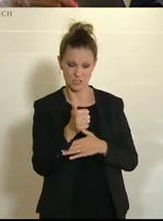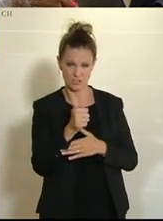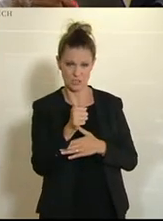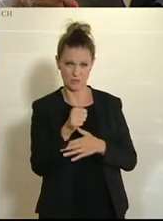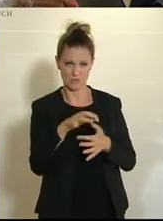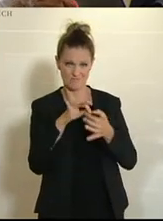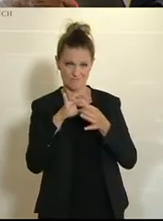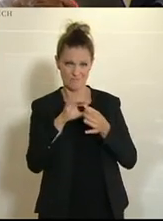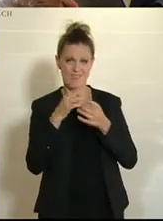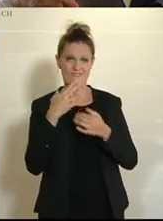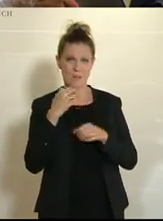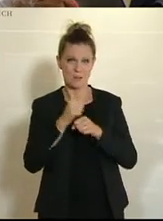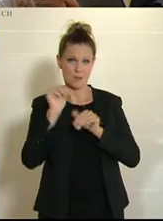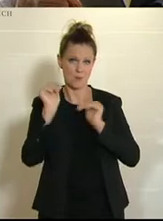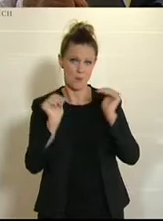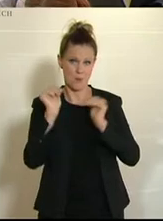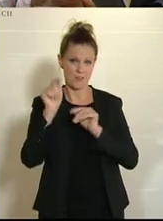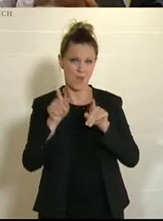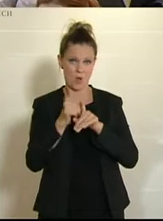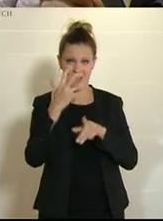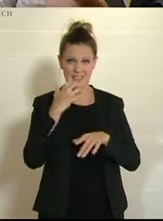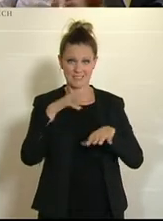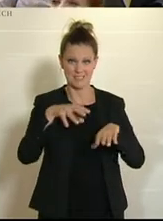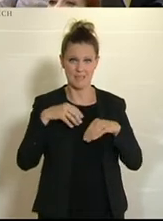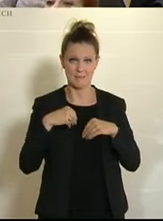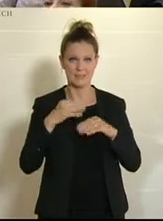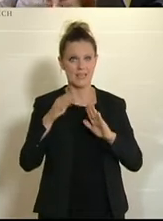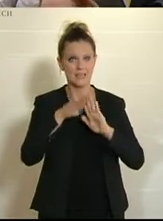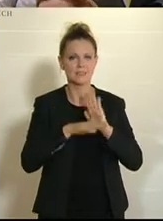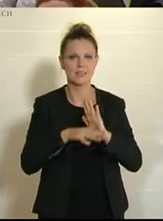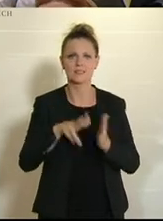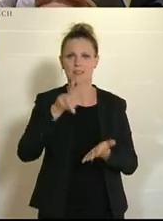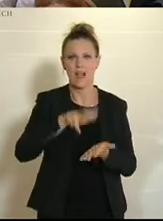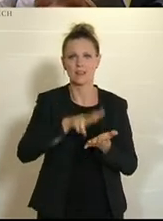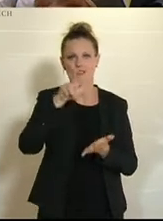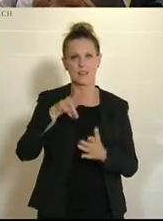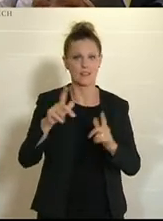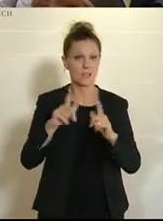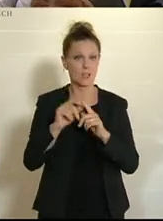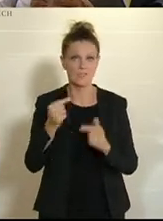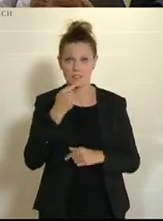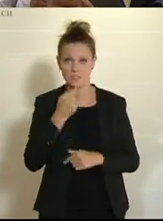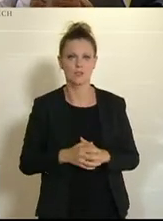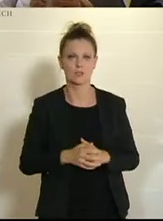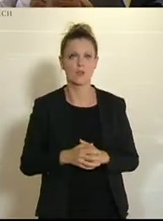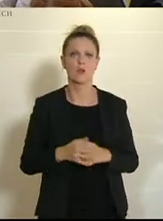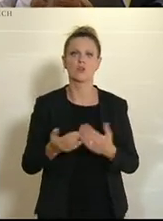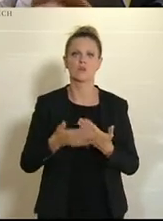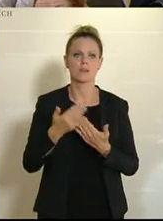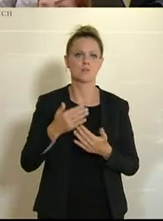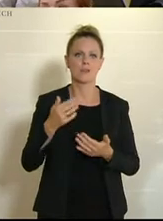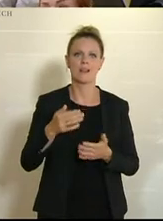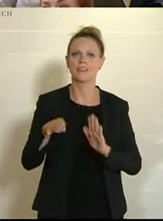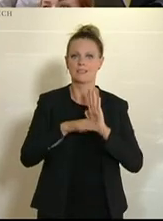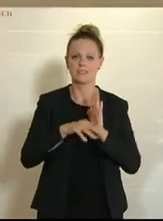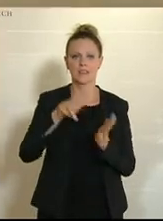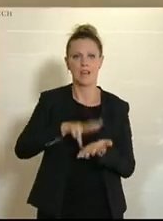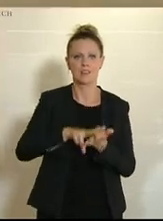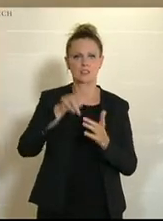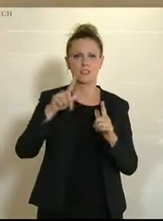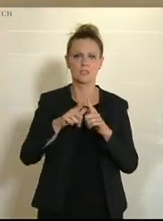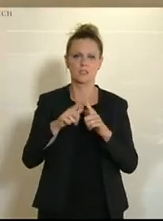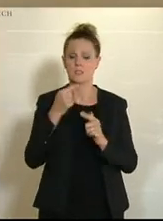Behörde ernst genommen wird, was zum Beispiel eine gesetzlich anerkannte Kirche sagt. Wenn zum Beispiel eine gesetzlich anerkannte Kirche sagt, ich